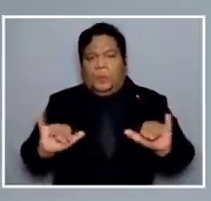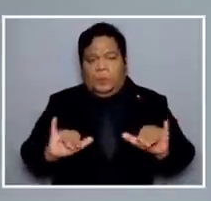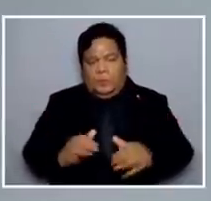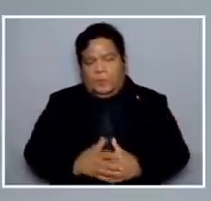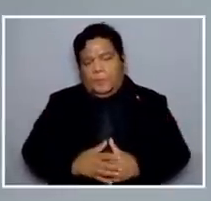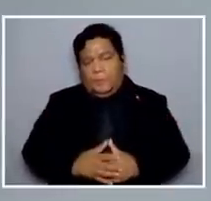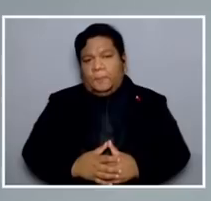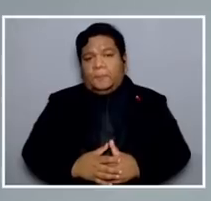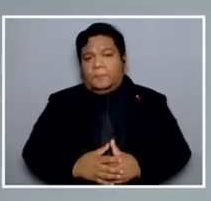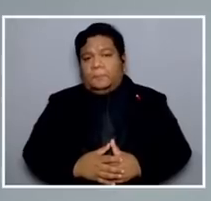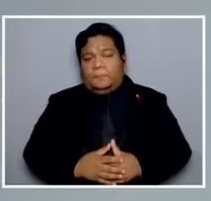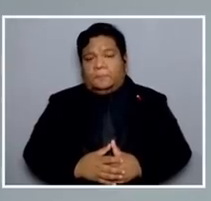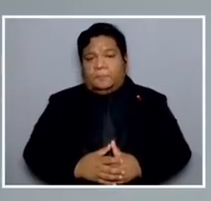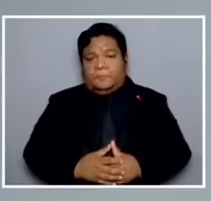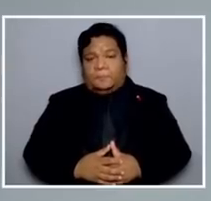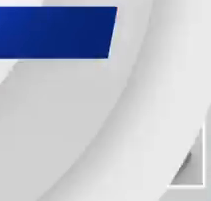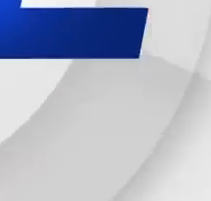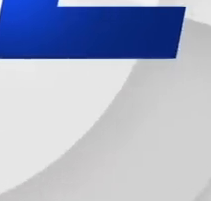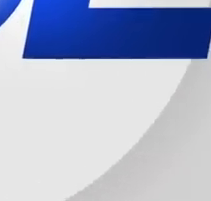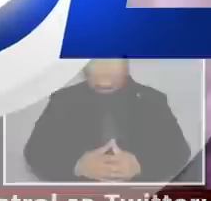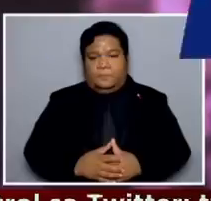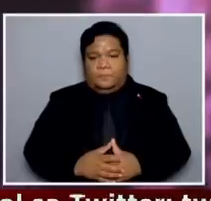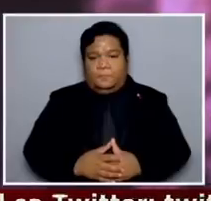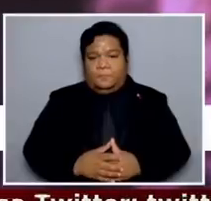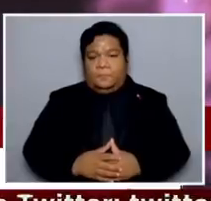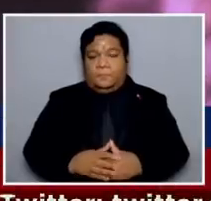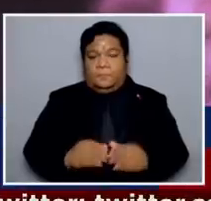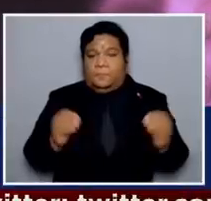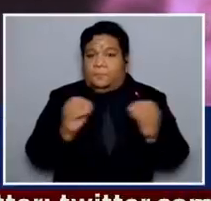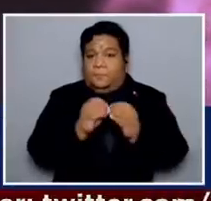Nagpapatrol, Rafael Bosano.